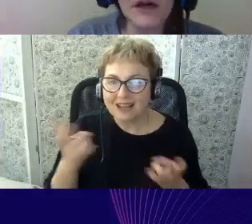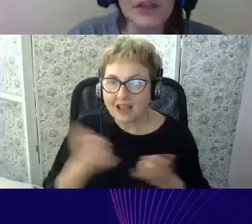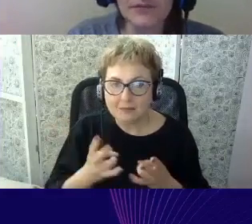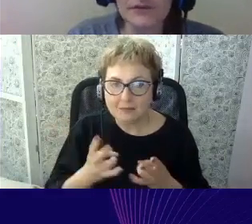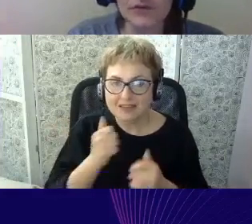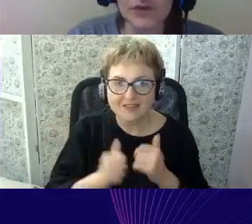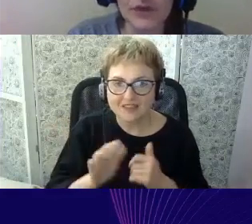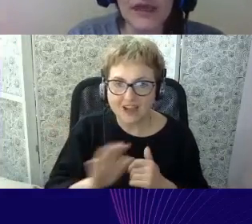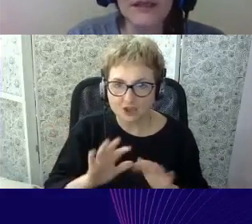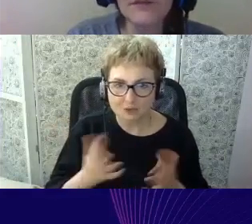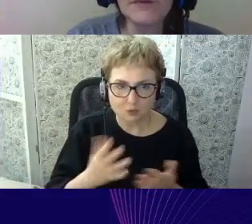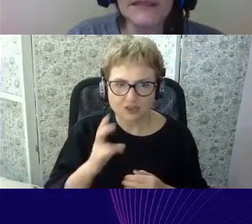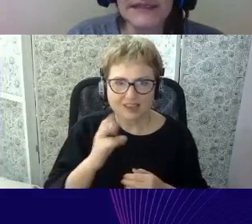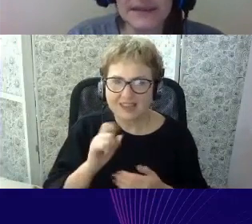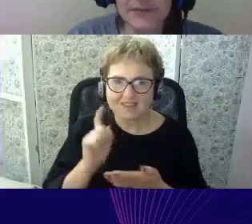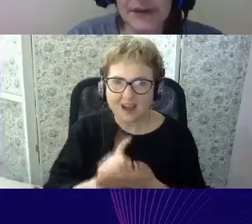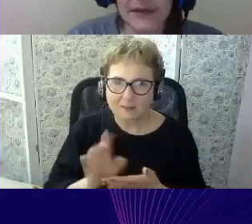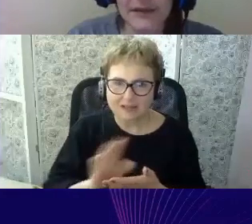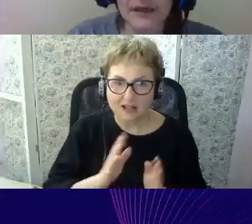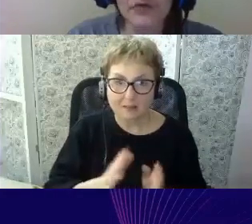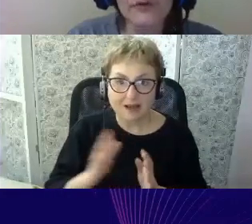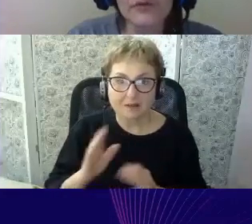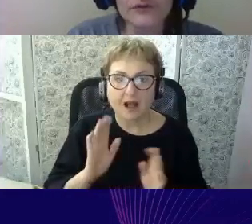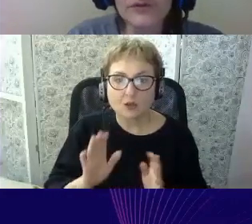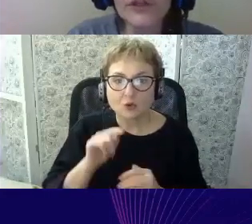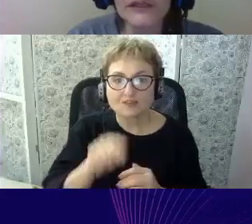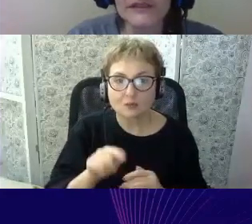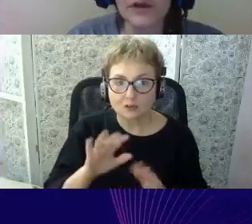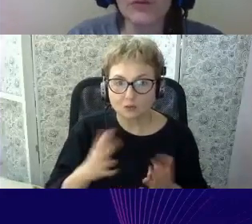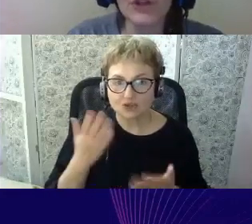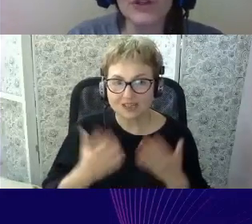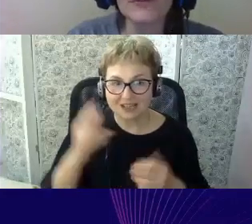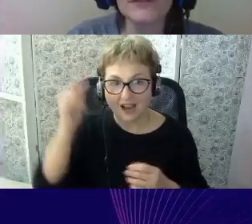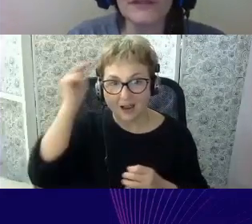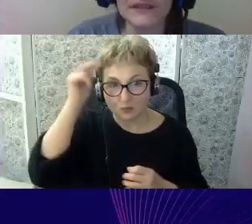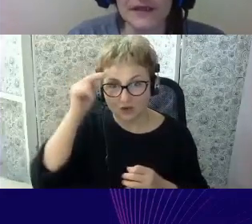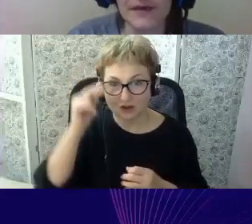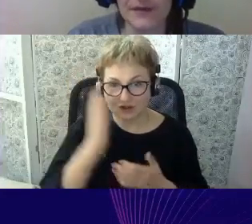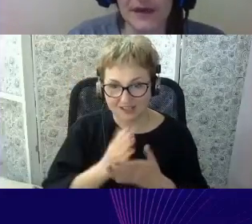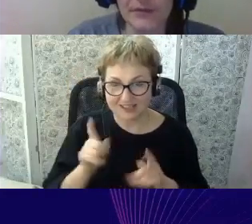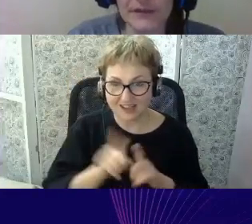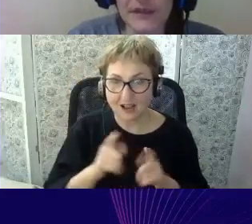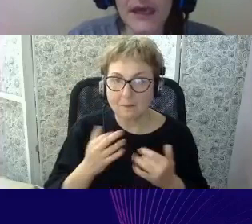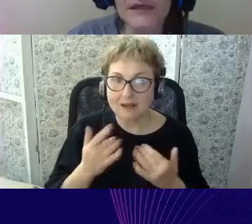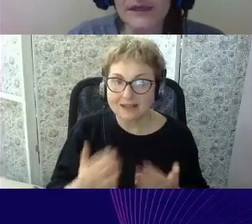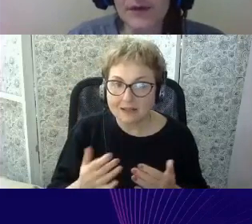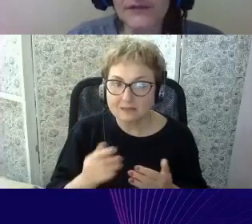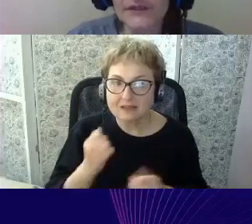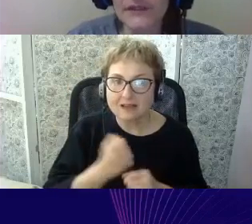не в каждом случае, не в обязательном порядке, а только в том случае, если у обучающегося есть такая